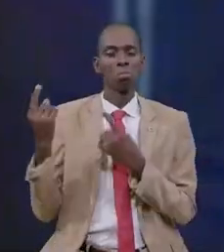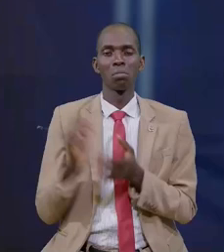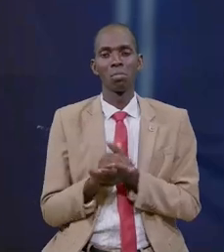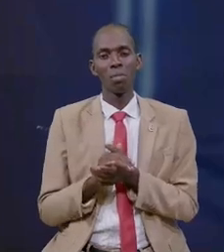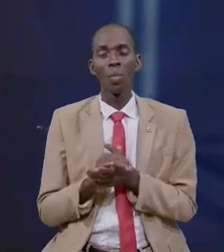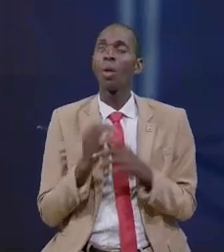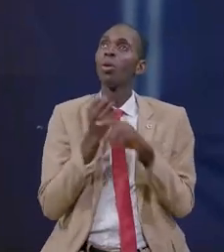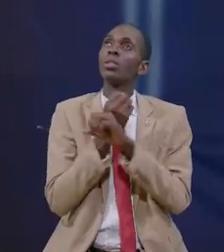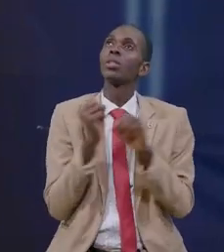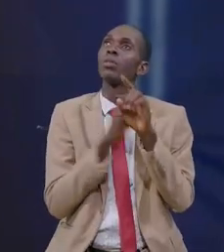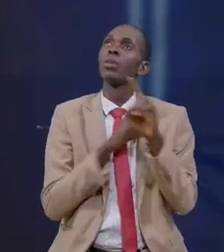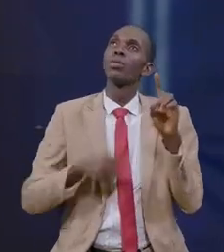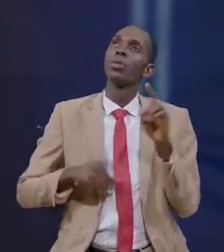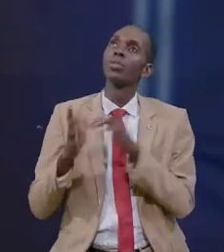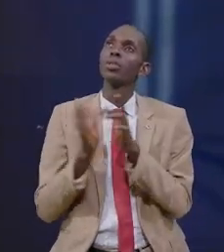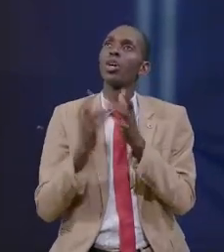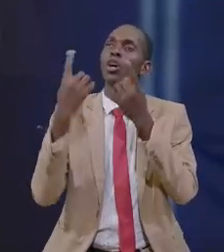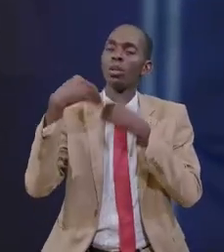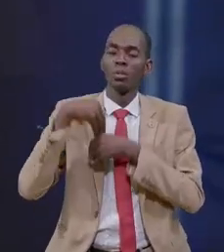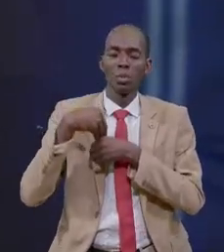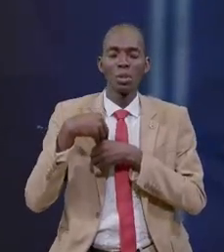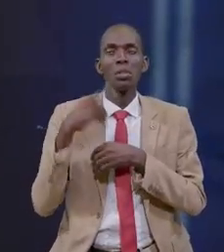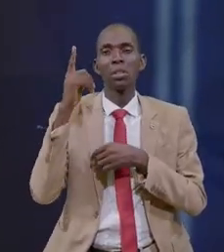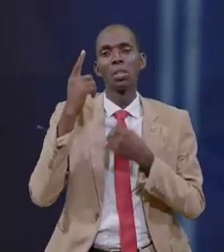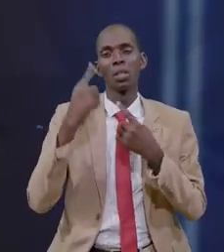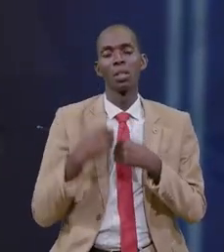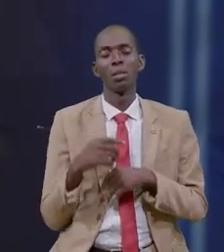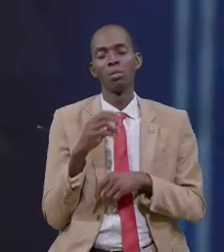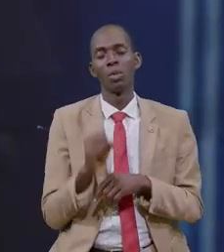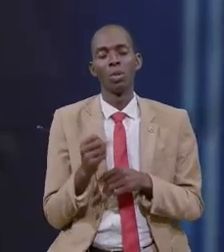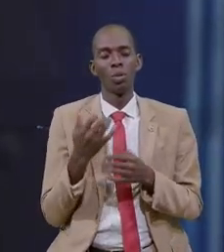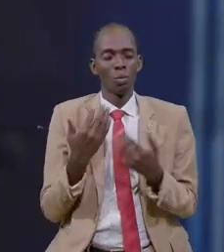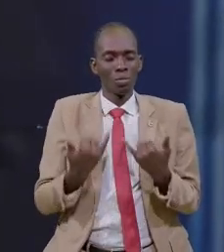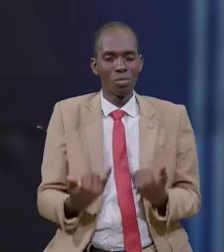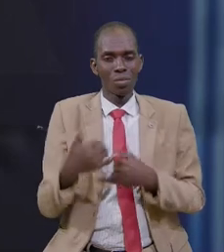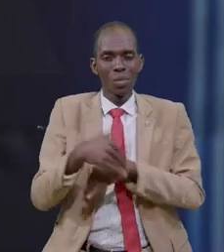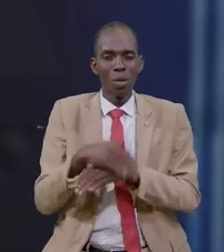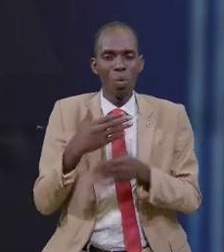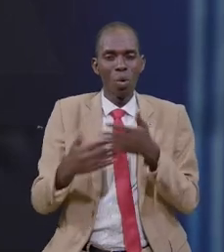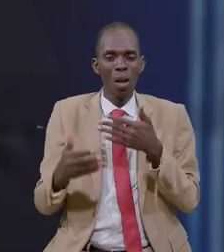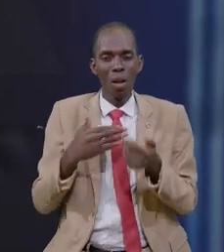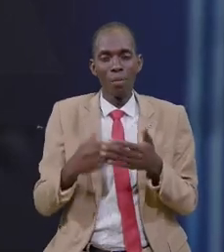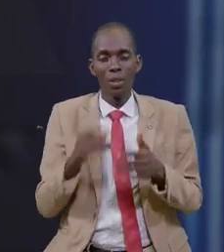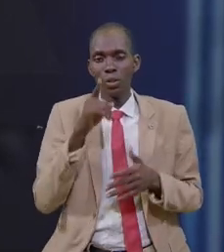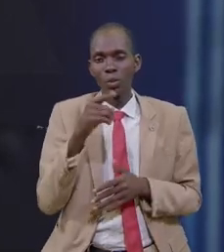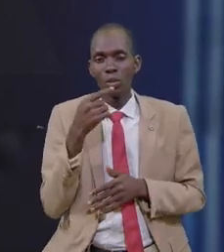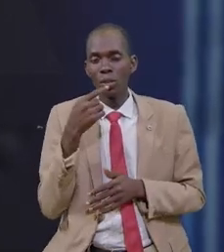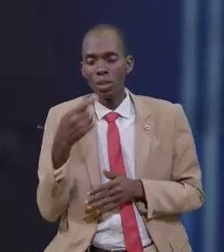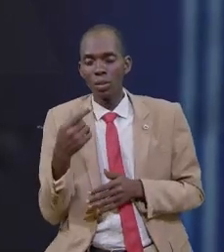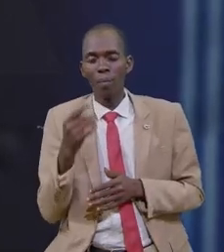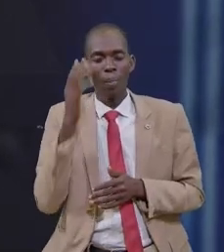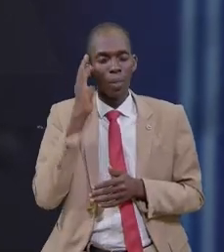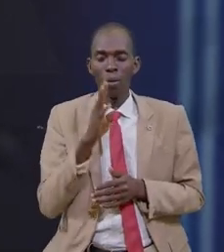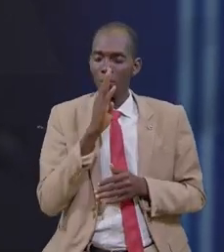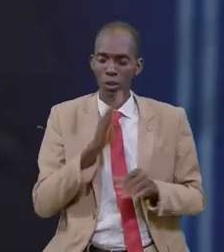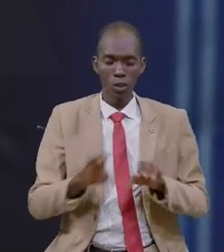Sauveur, viens. Fais. Ce soir, tout ce que tu diras sera fait. Ici